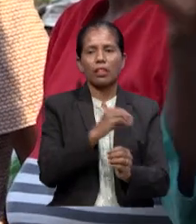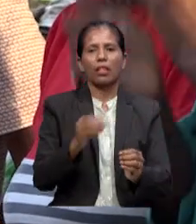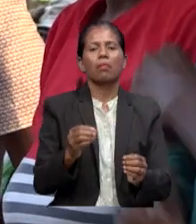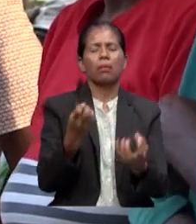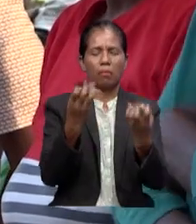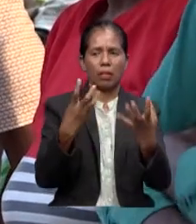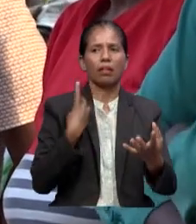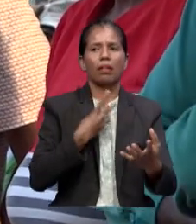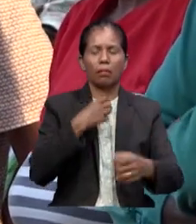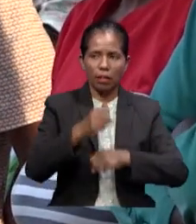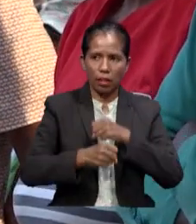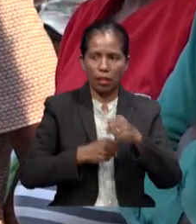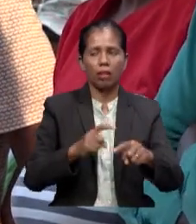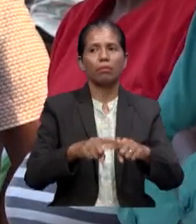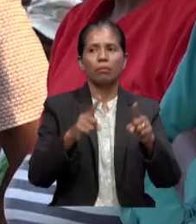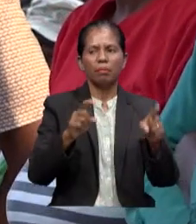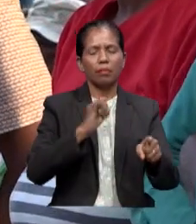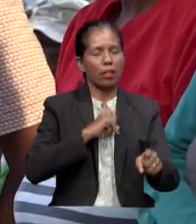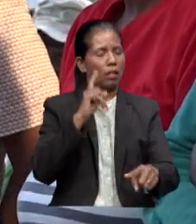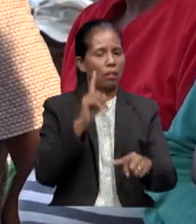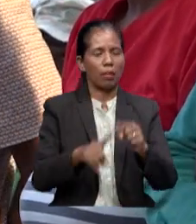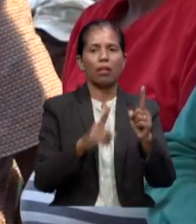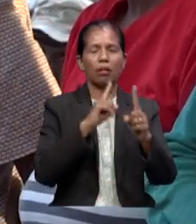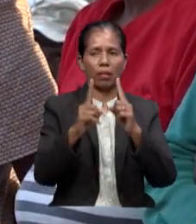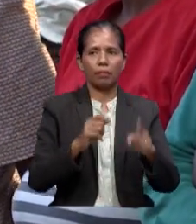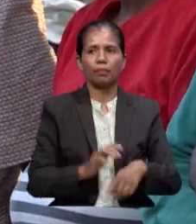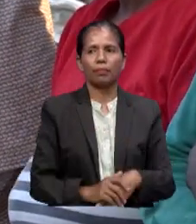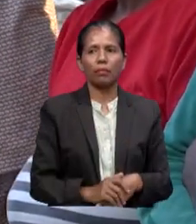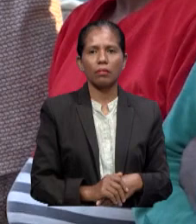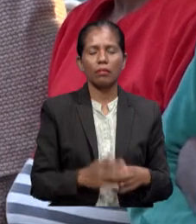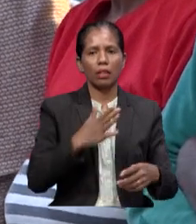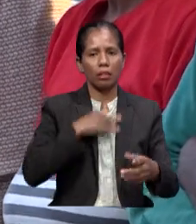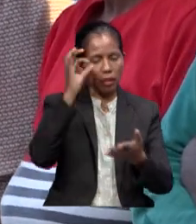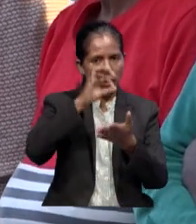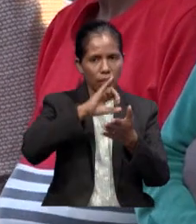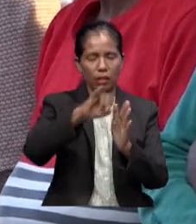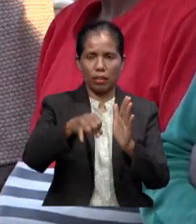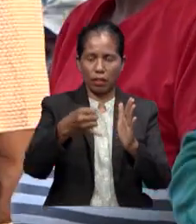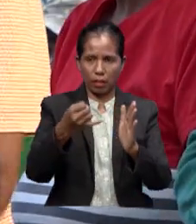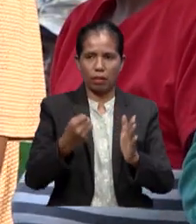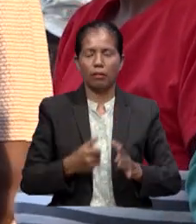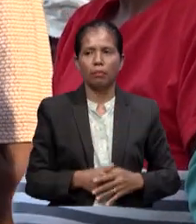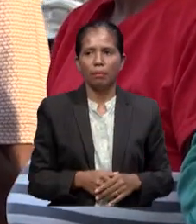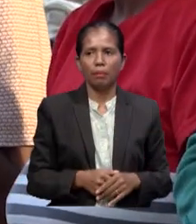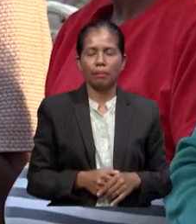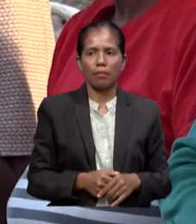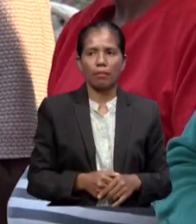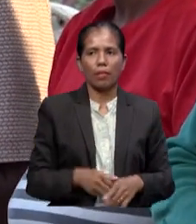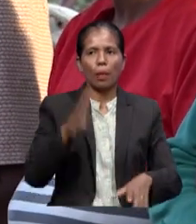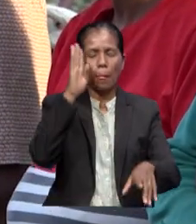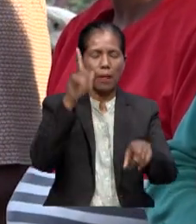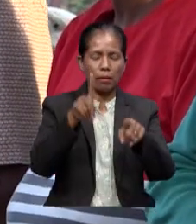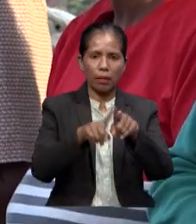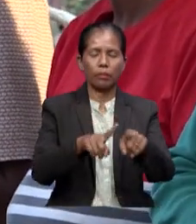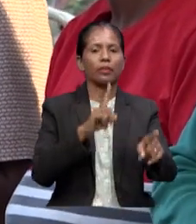sindikata sofre mai beda ne lebe hau berkolia tambohin hau ne sekretari jeral o mau railos